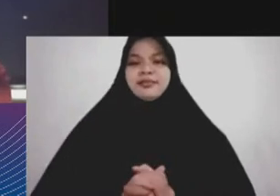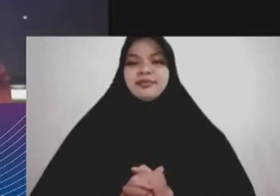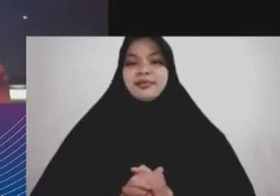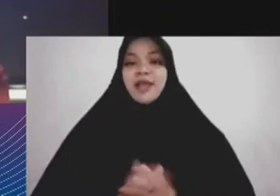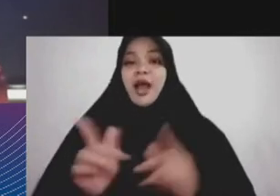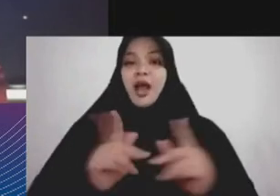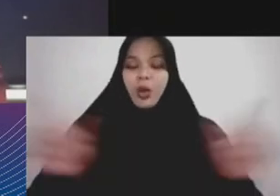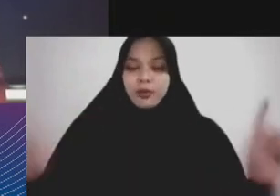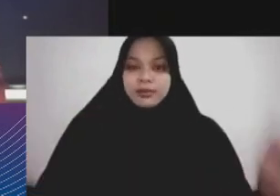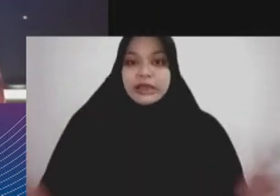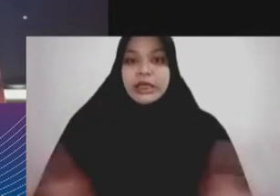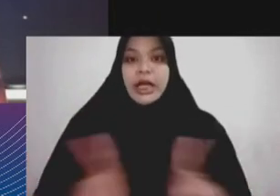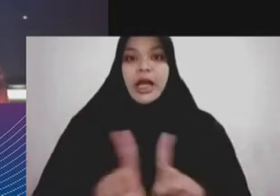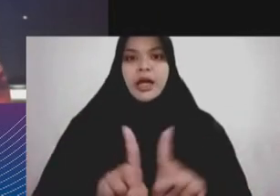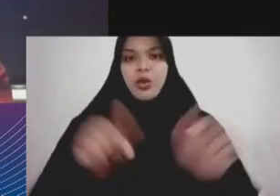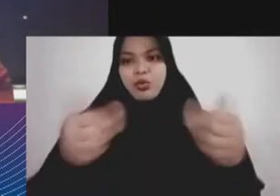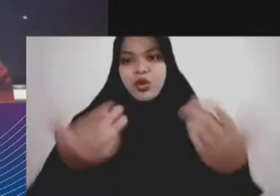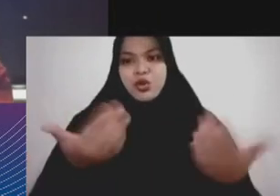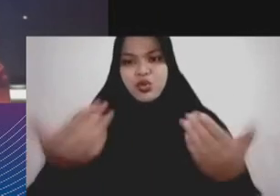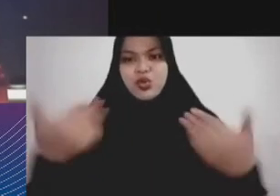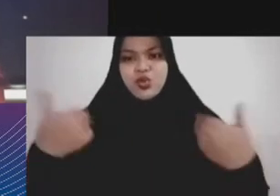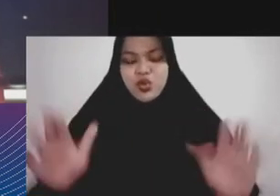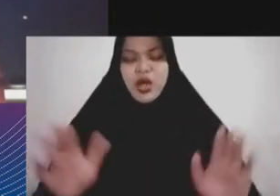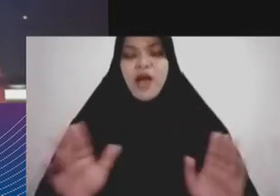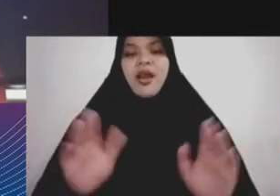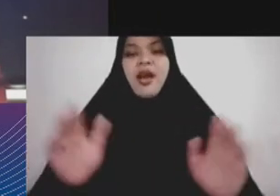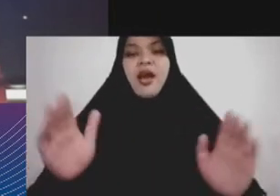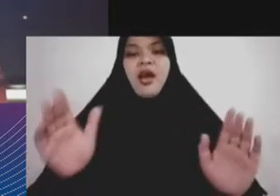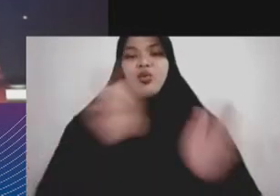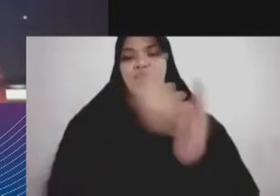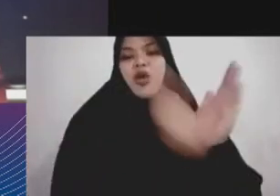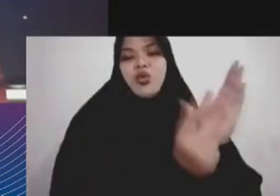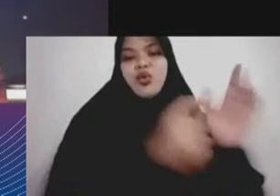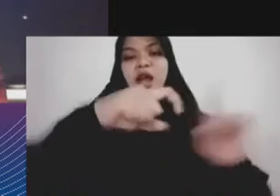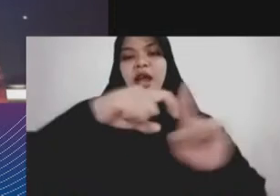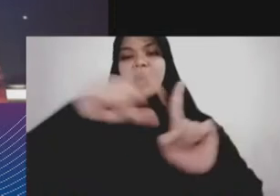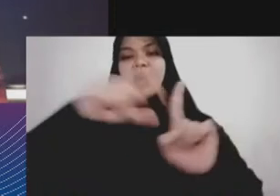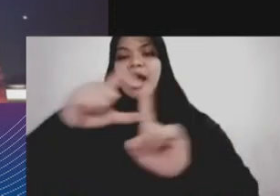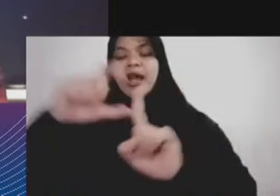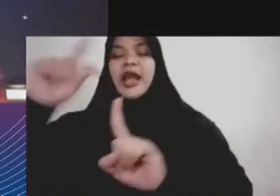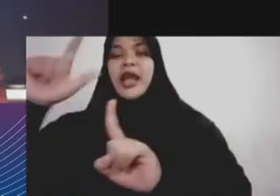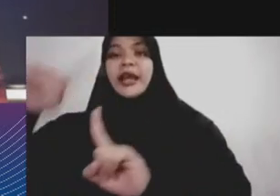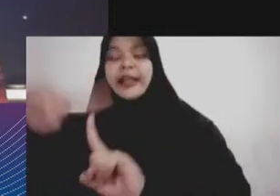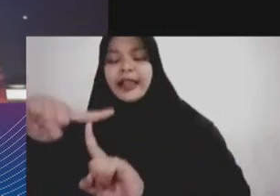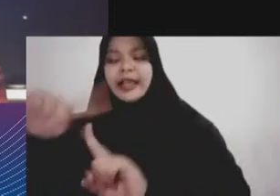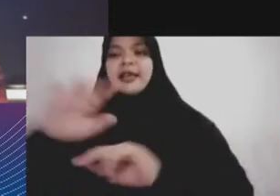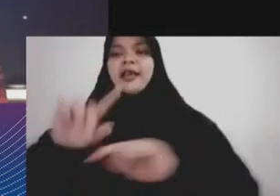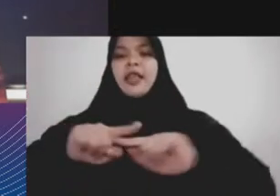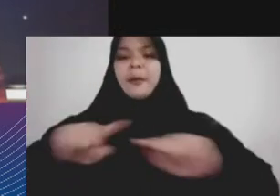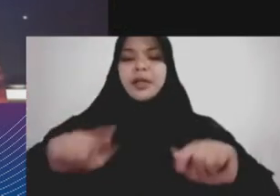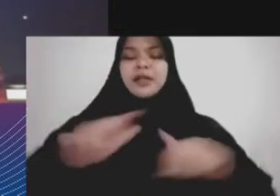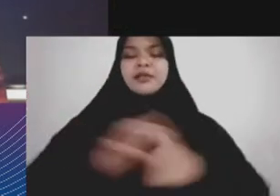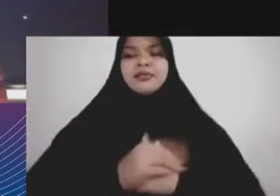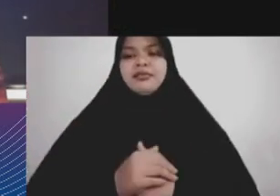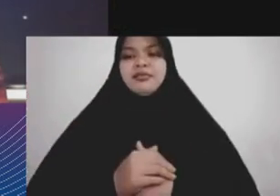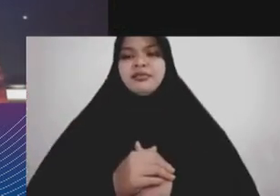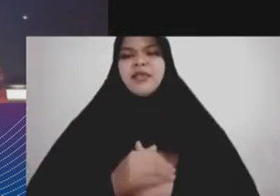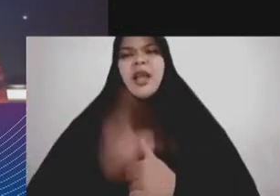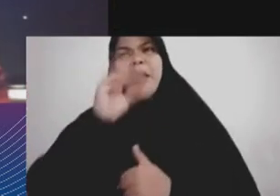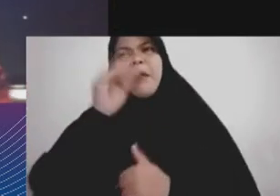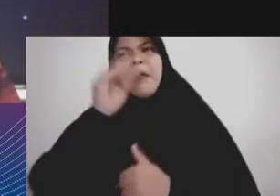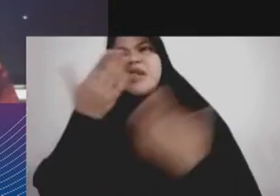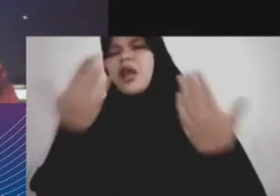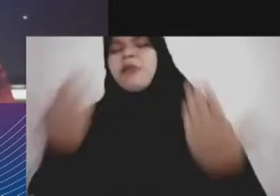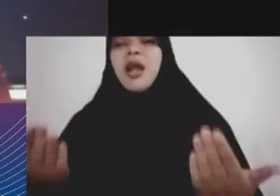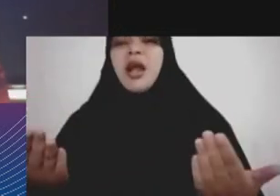perkawinan, walaupun sudah ada undang-undang KDRT, penghapusan kekerasan dalam rumah tangga, tapi bahasanya bagaimana kalau